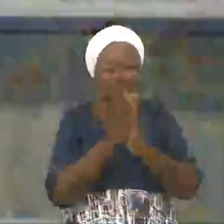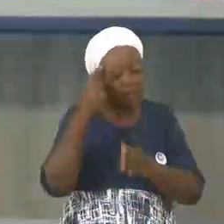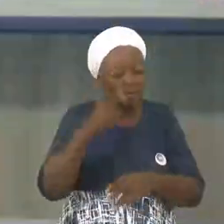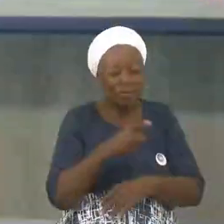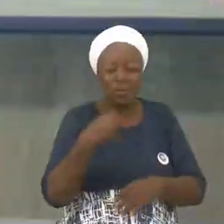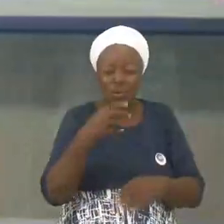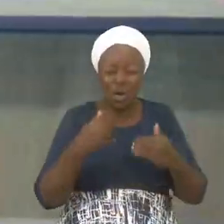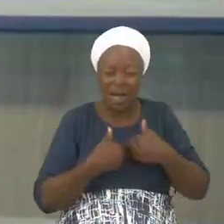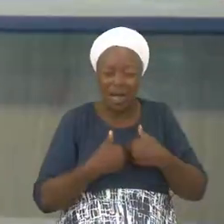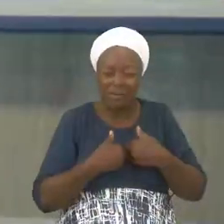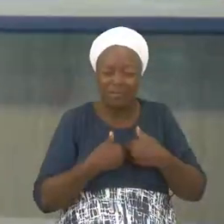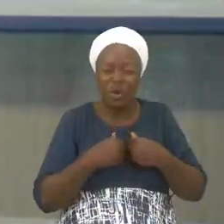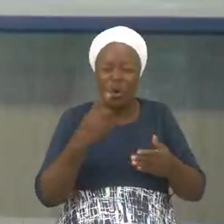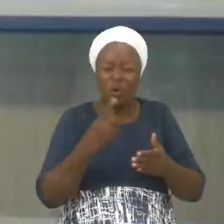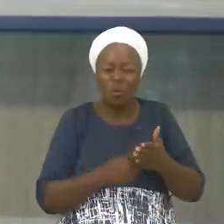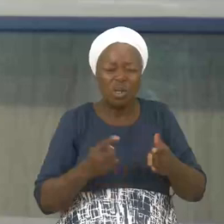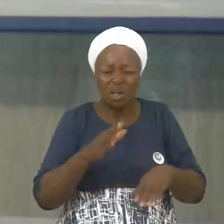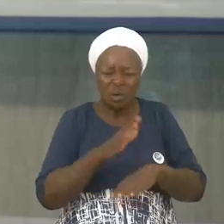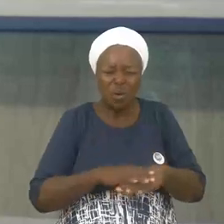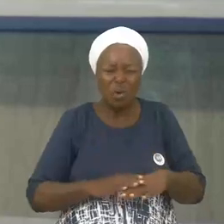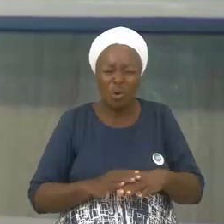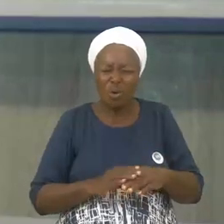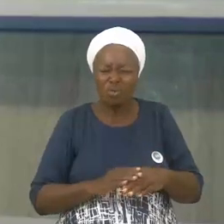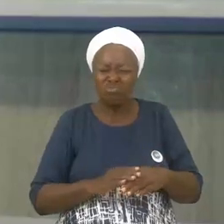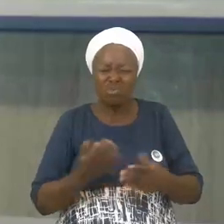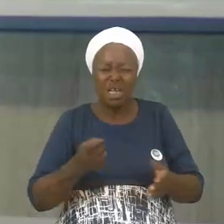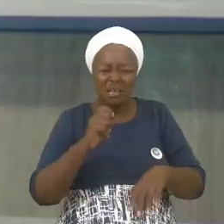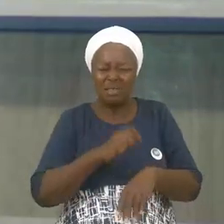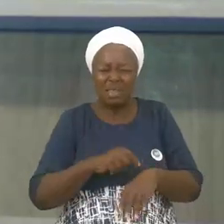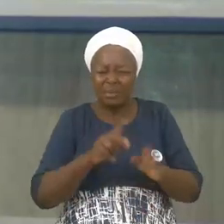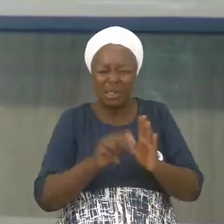nom de Jésus. Je